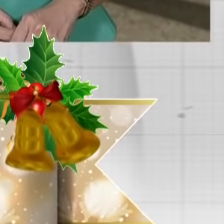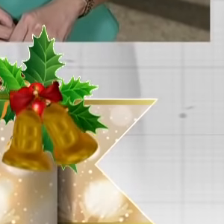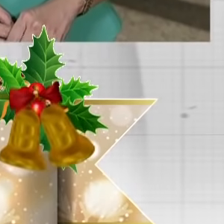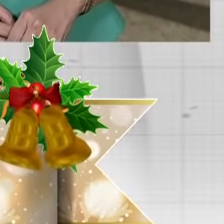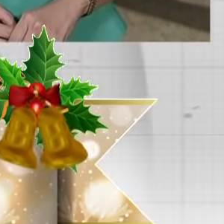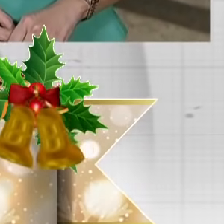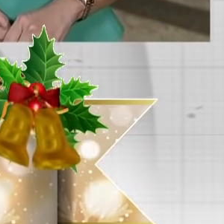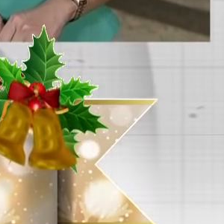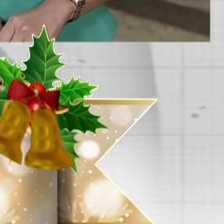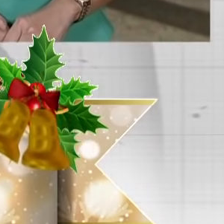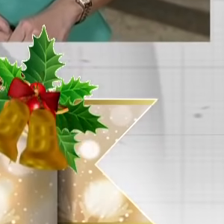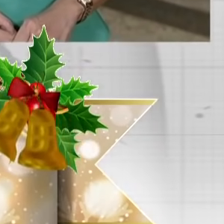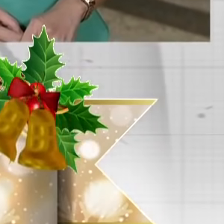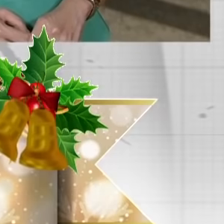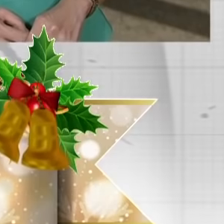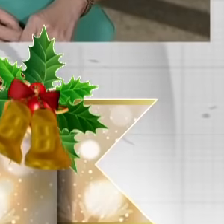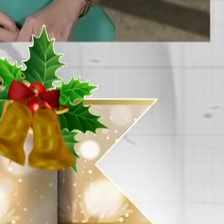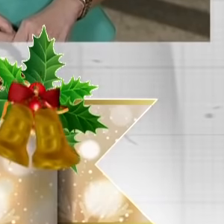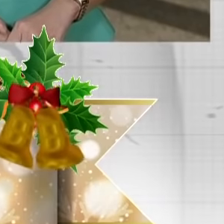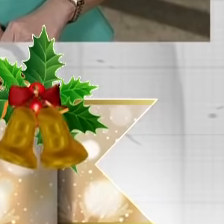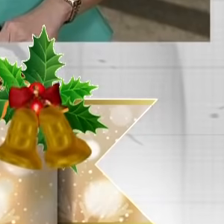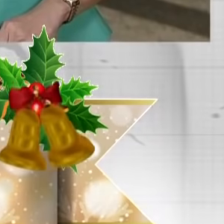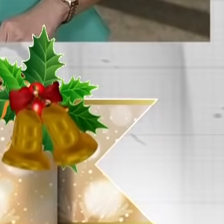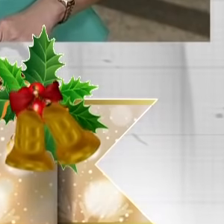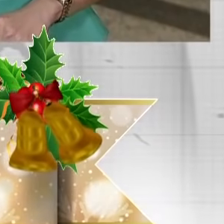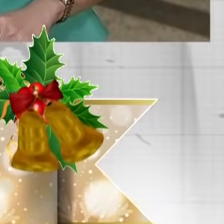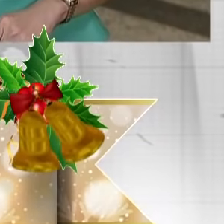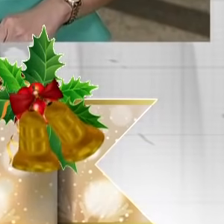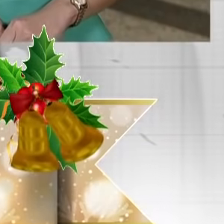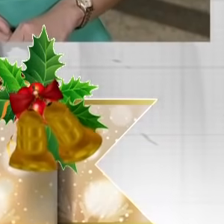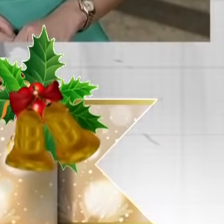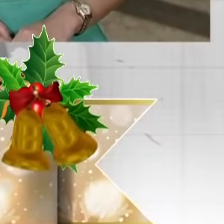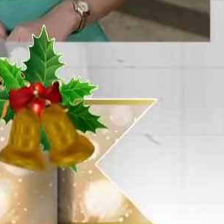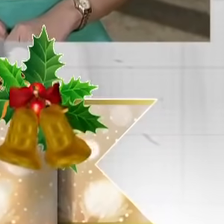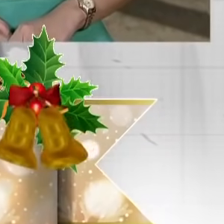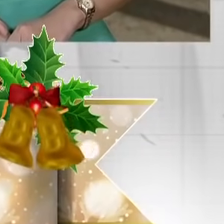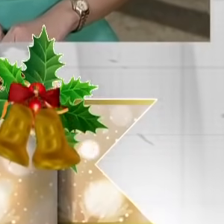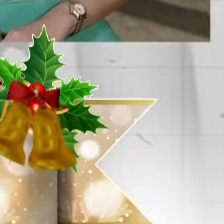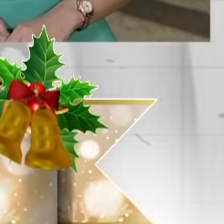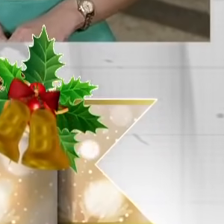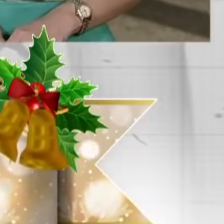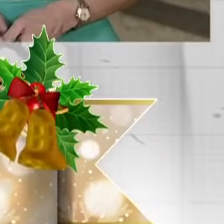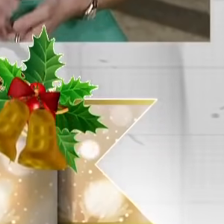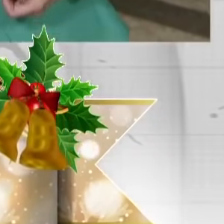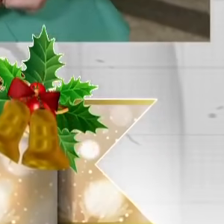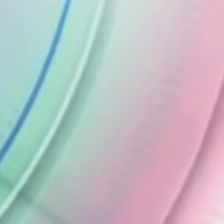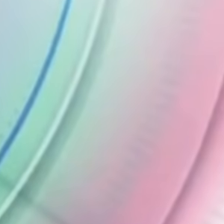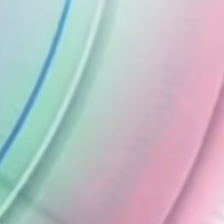maglilingkod. Ako po si Andrew Maga Diaz. Maraming salamat at magandang gabi.